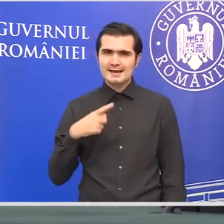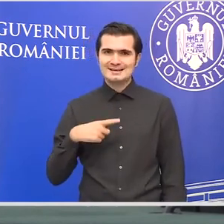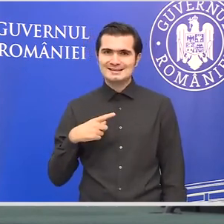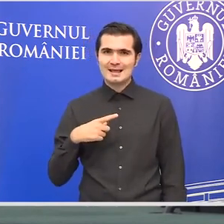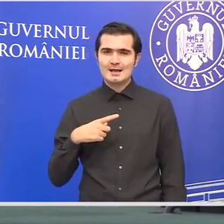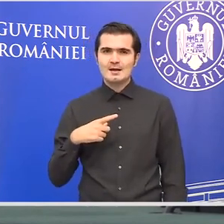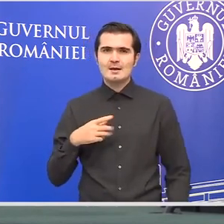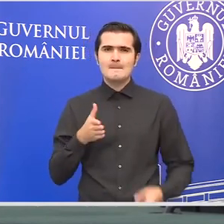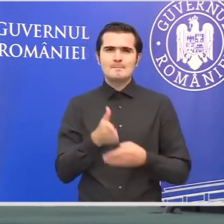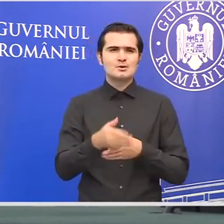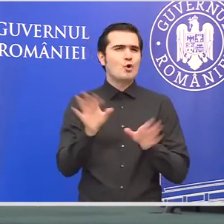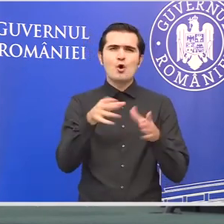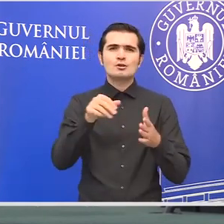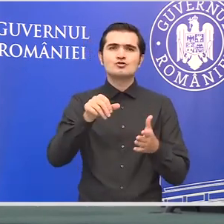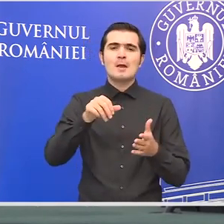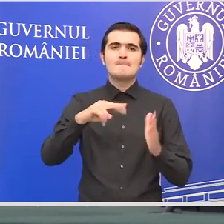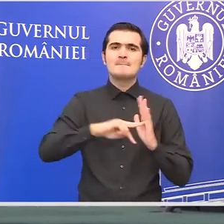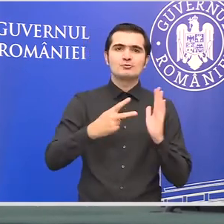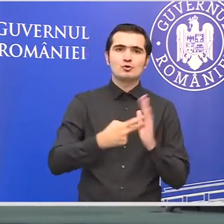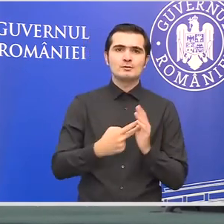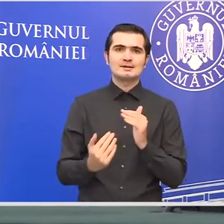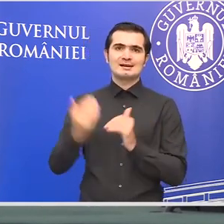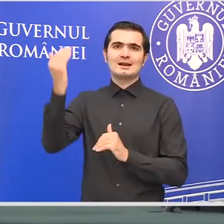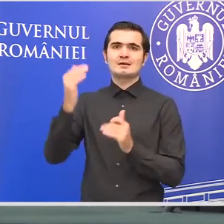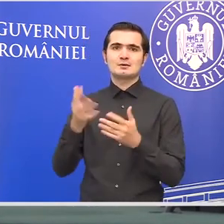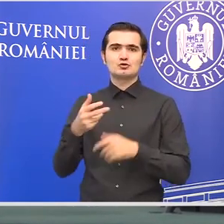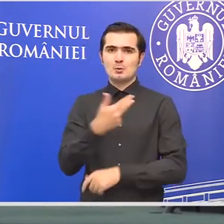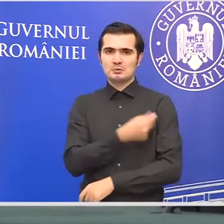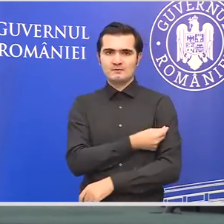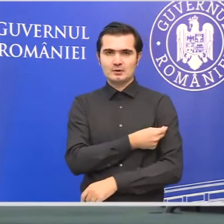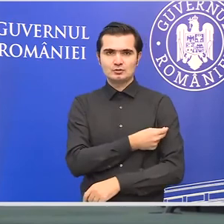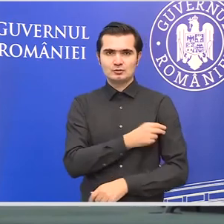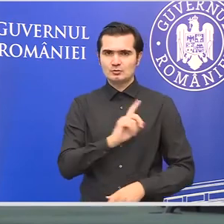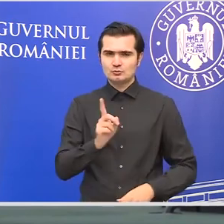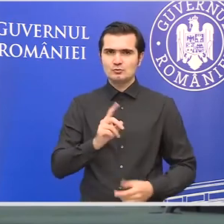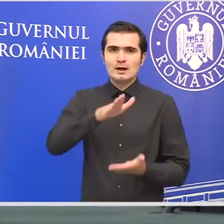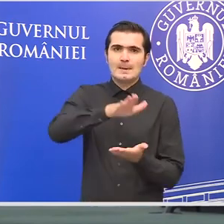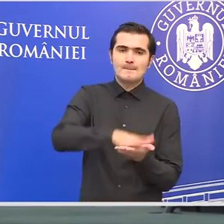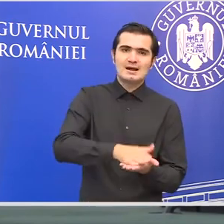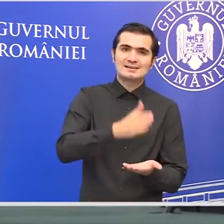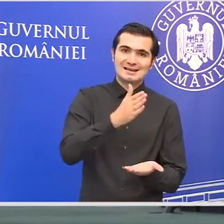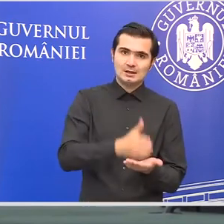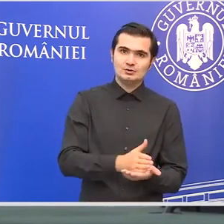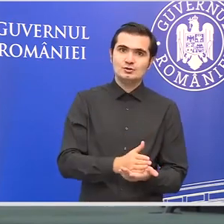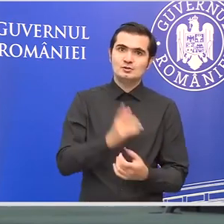prin orice mijloc numărul persoanelor care se vaccinează. Este important la baza deciziei